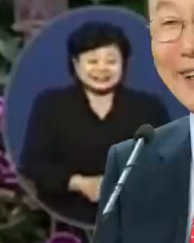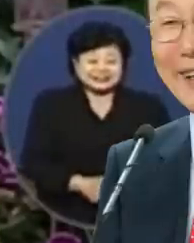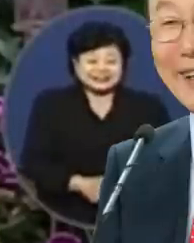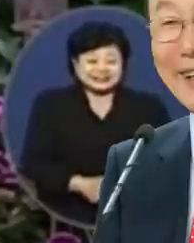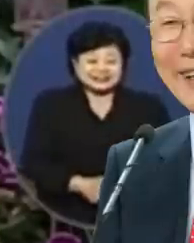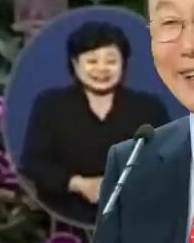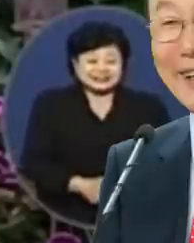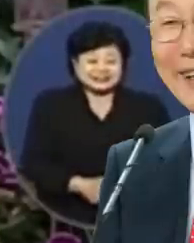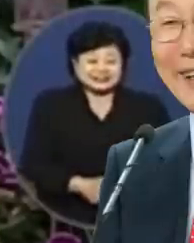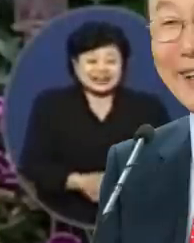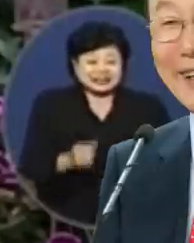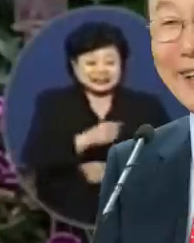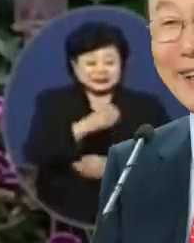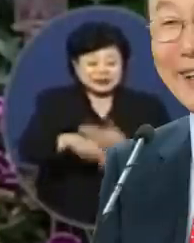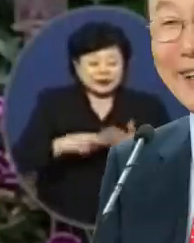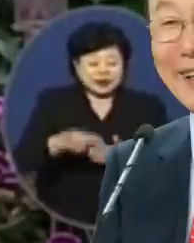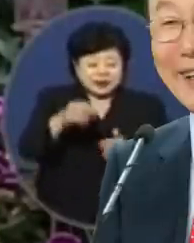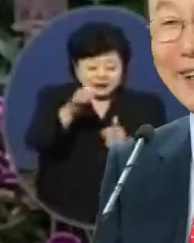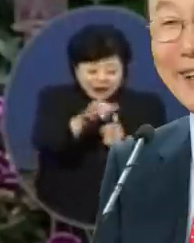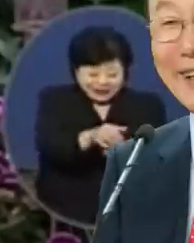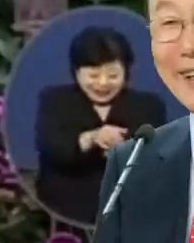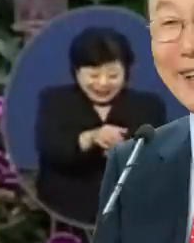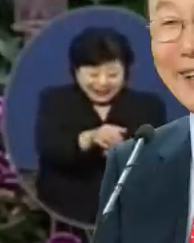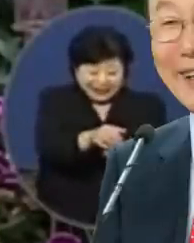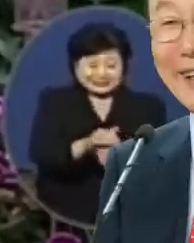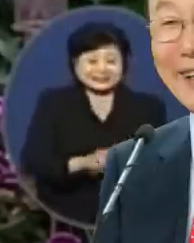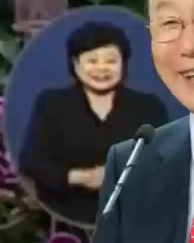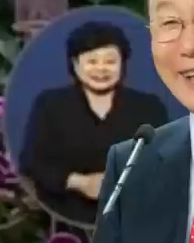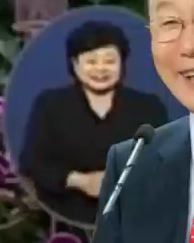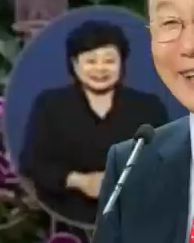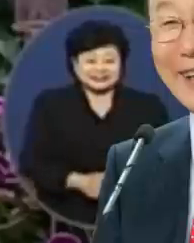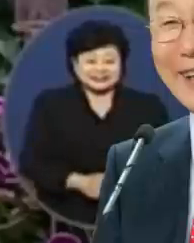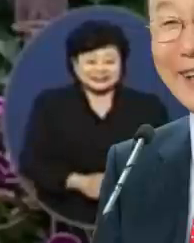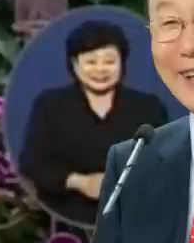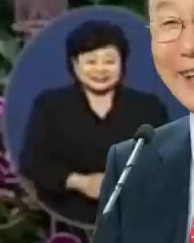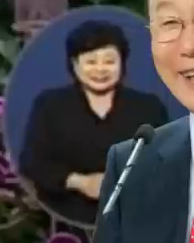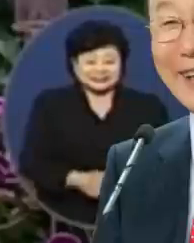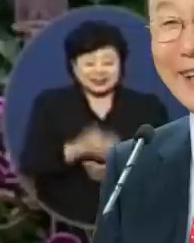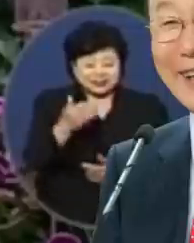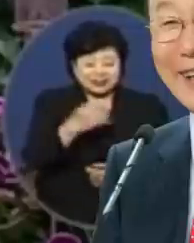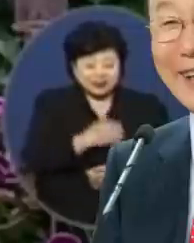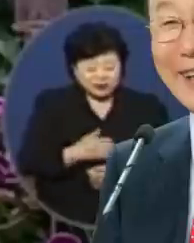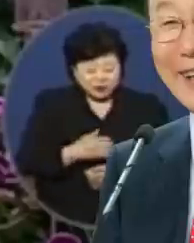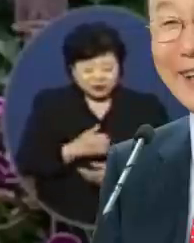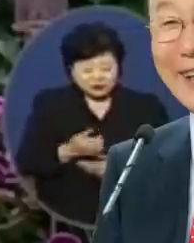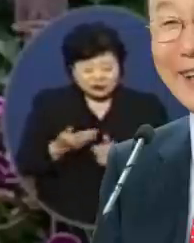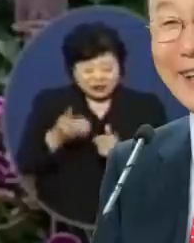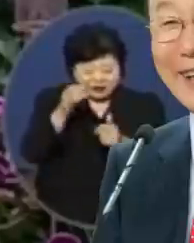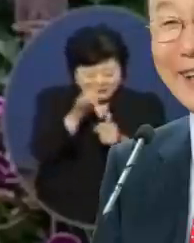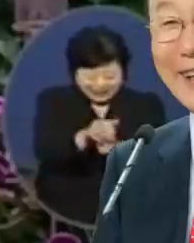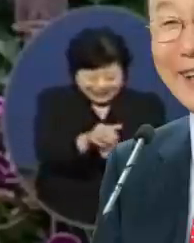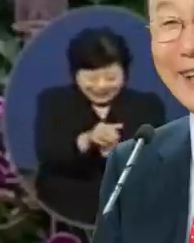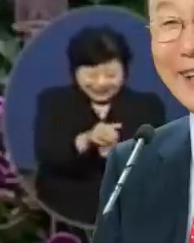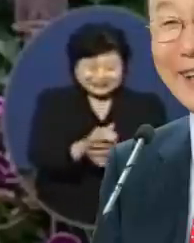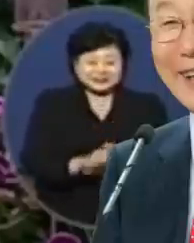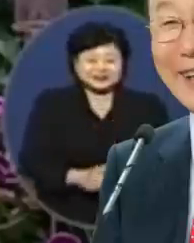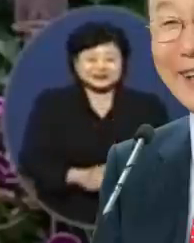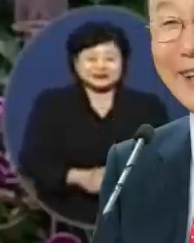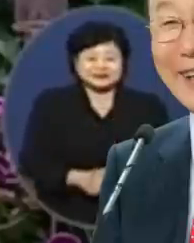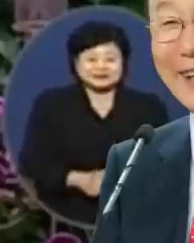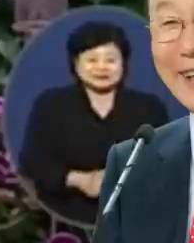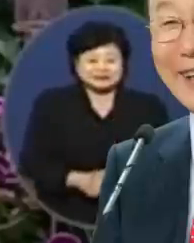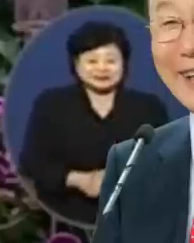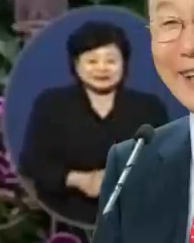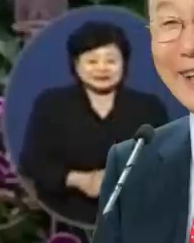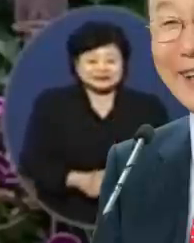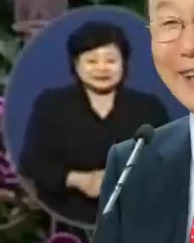그 다음에 내 짐을 야훼께 맡겨라. 그 다음에는 너희 염려를 다 주께 맡겨라.